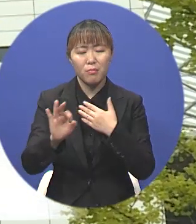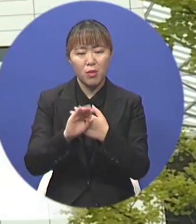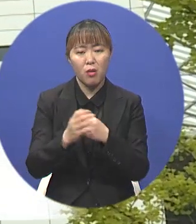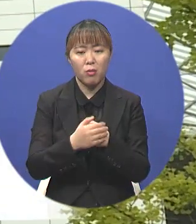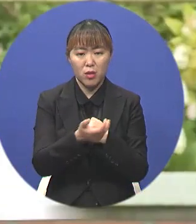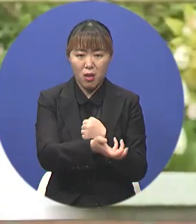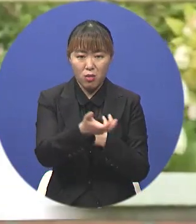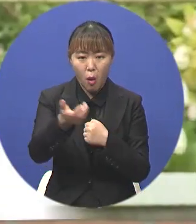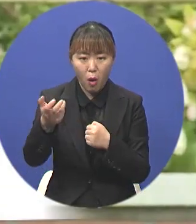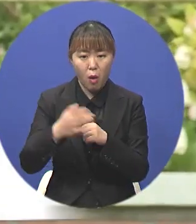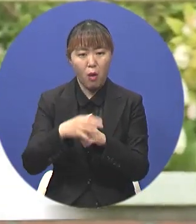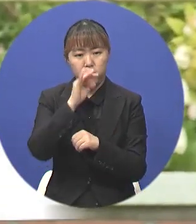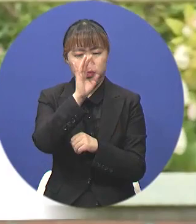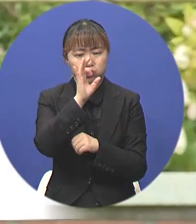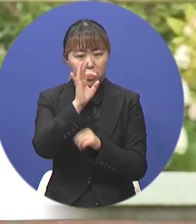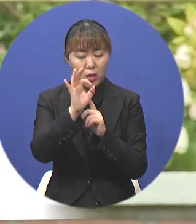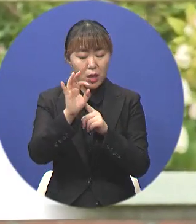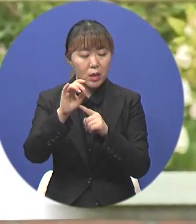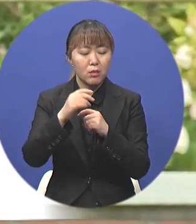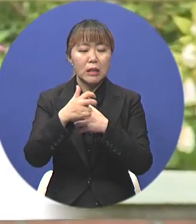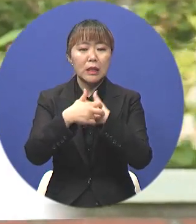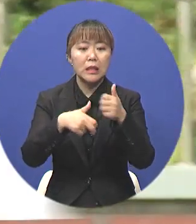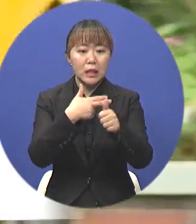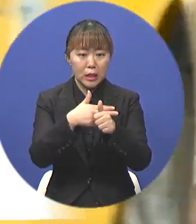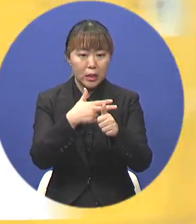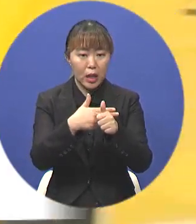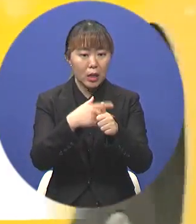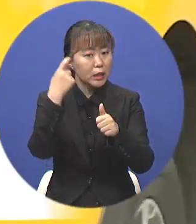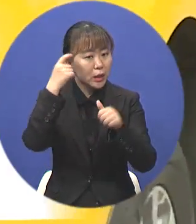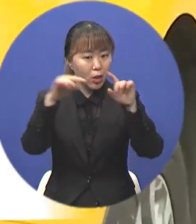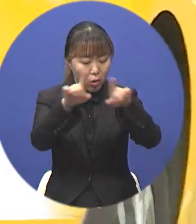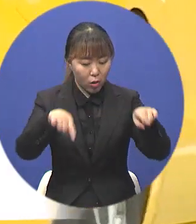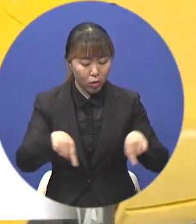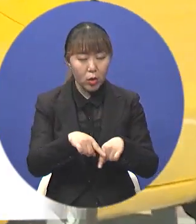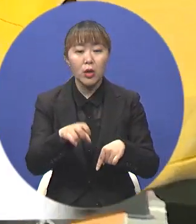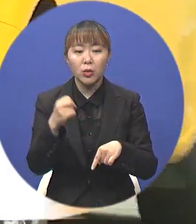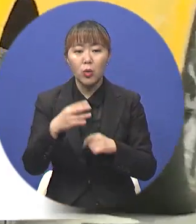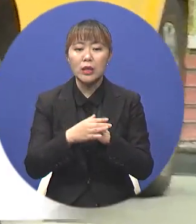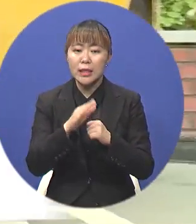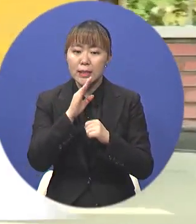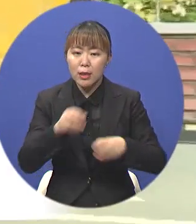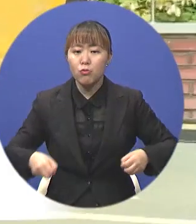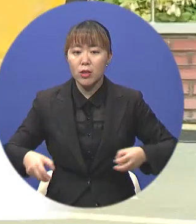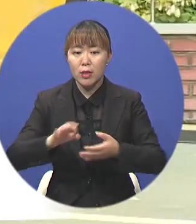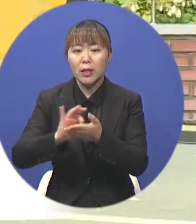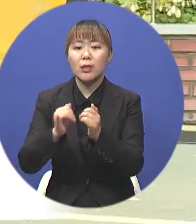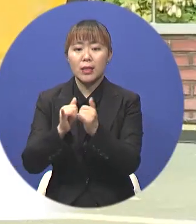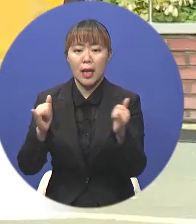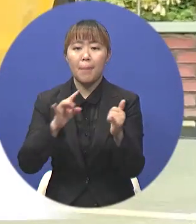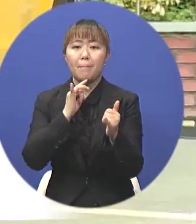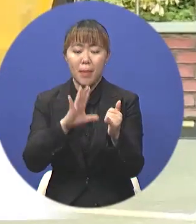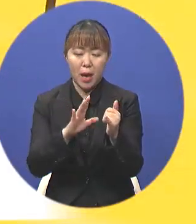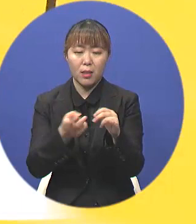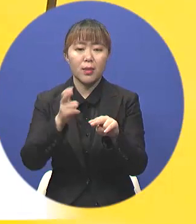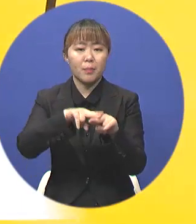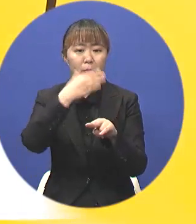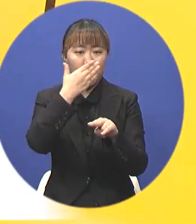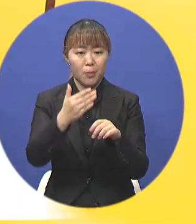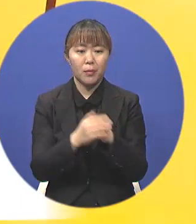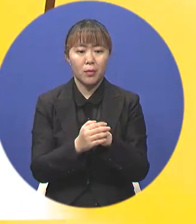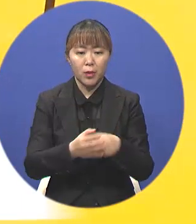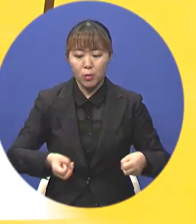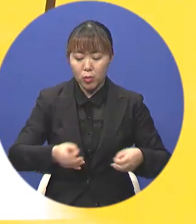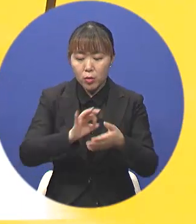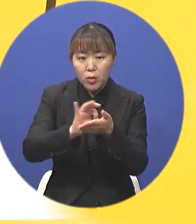이동이 불가능하다는 의사소견서 플러스 실제로 휠체어를 타는 사람에 안에서 탑승시키는 거예요. 휠체어를 탈